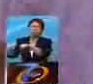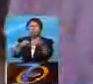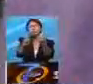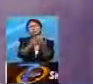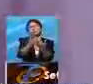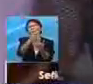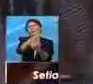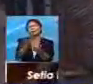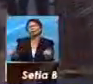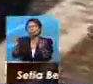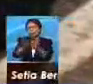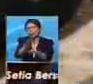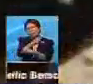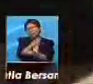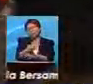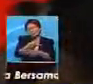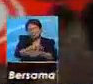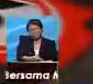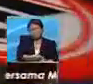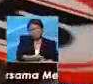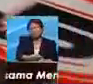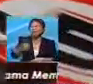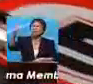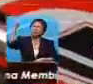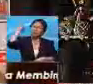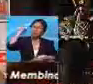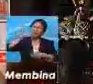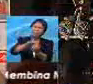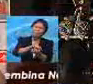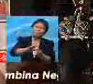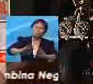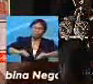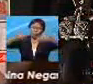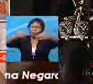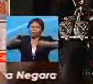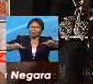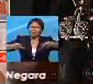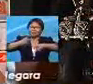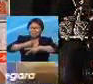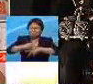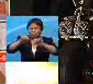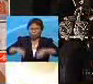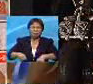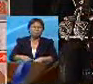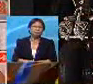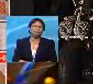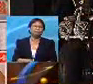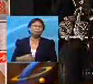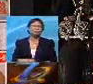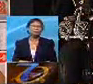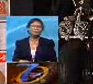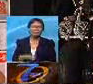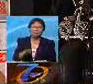ia boleh dilipat dan disimpan di ruang bonet kereta. Dan juga yang ada pada Mobility Adventure Design ni ada suspension.